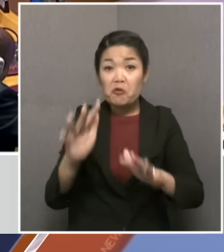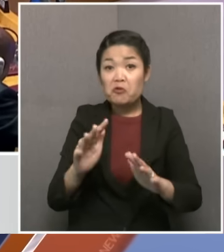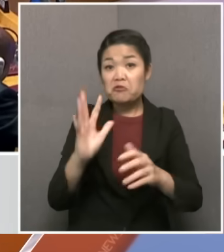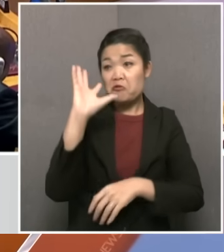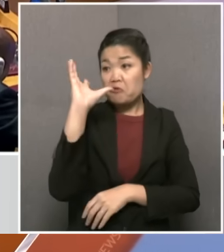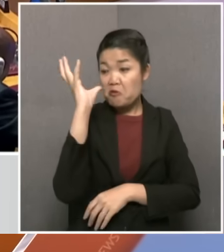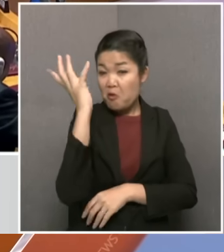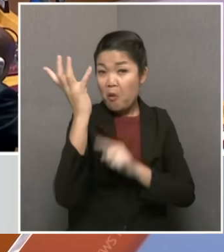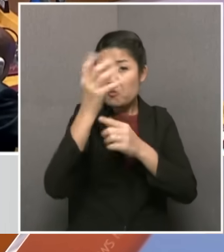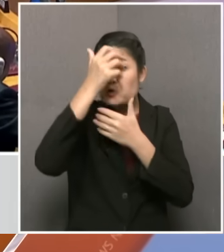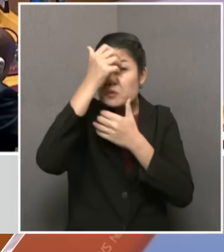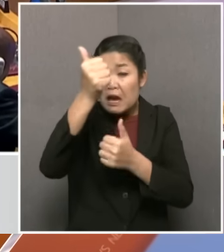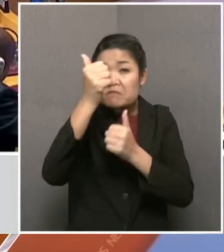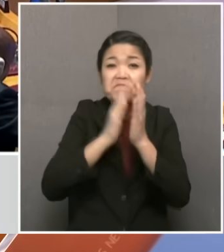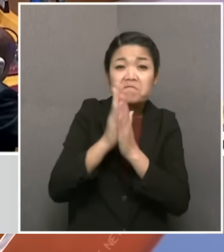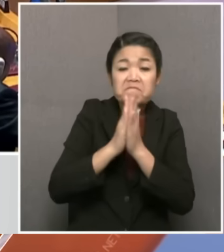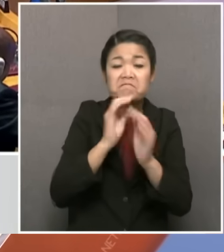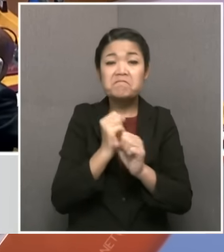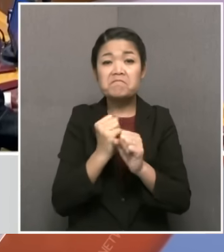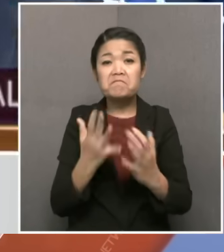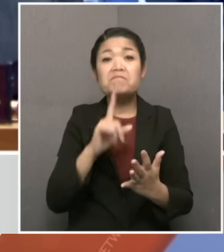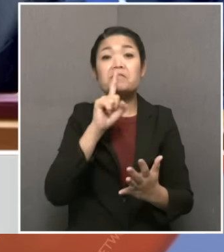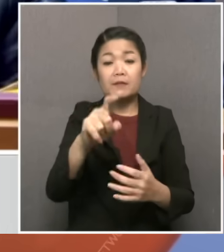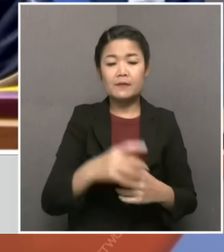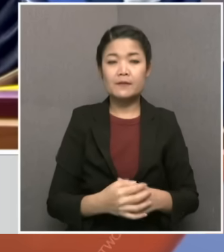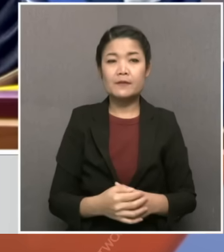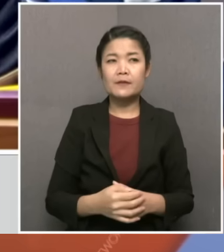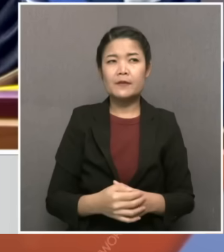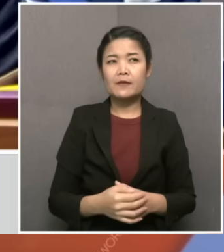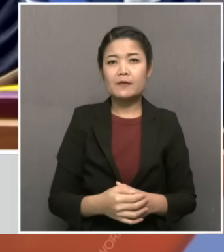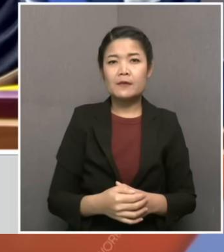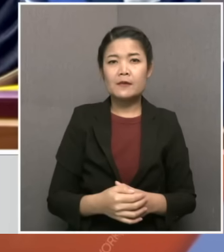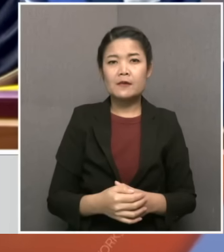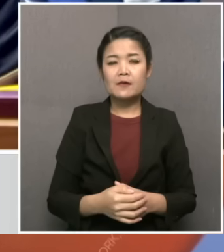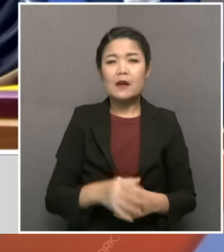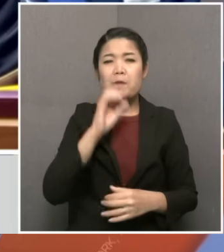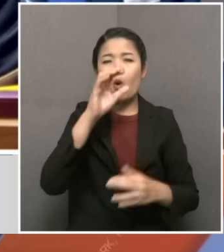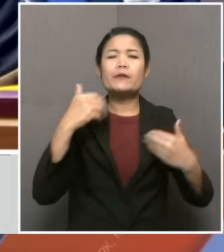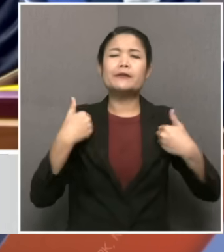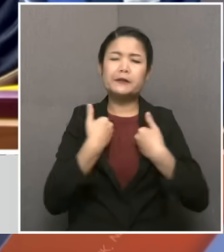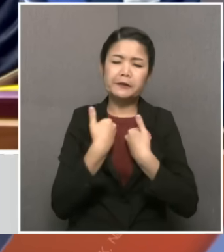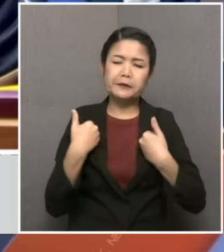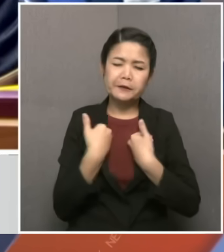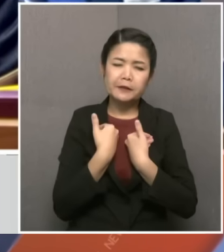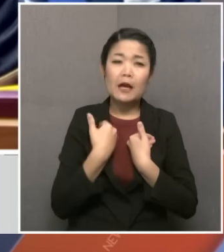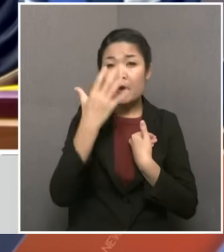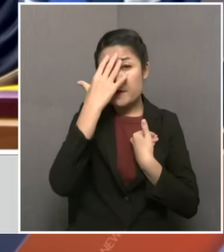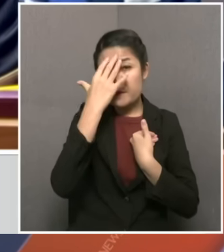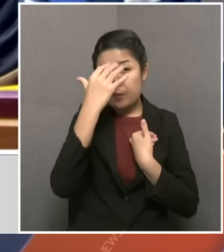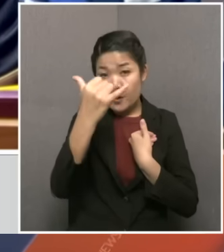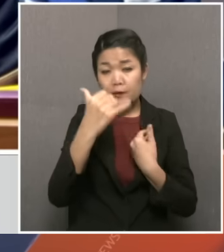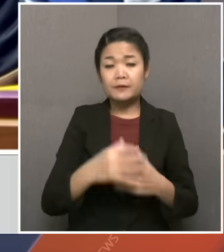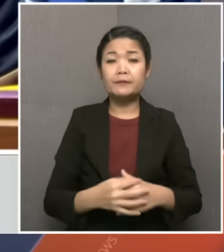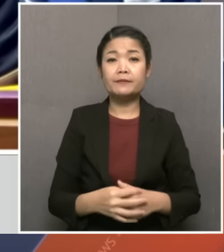ลกมากขึ้นขนาดไหนอะคะ คือยังคงคิดว่าเหนื่อยนะครับเพราะว่าอย่างที่เรียนขั้นต้น